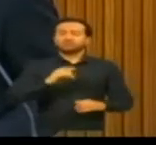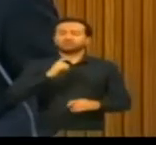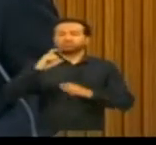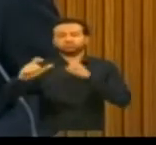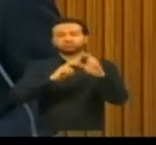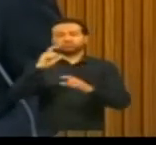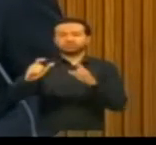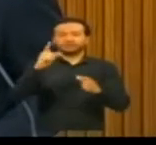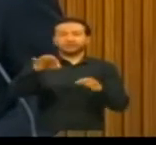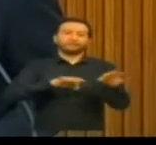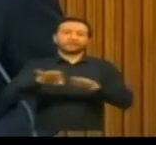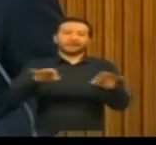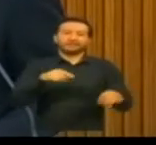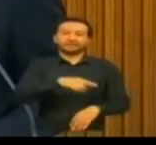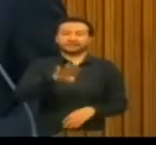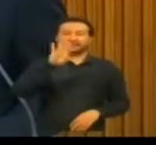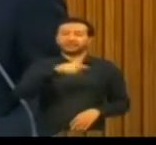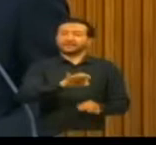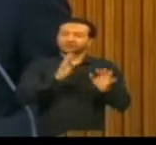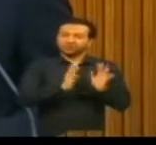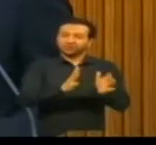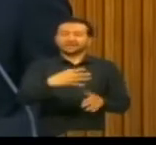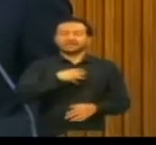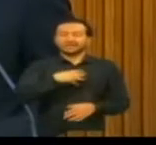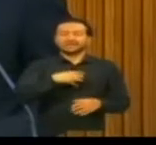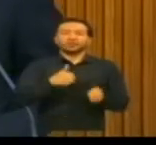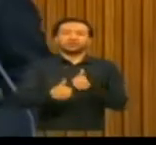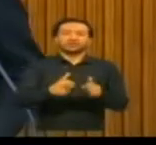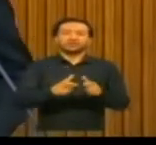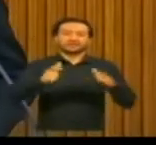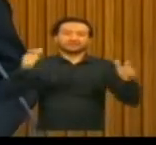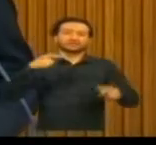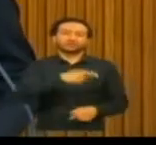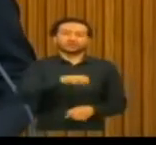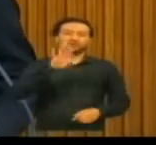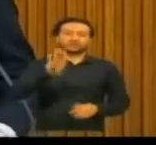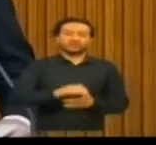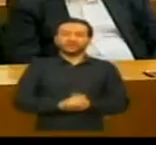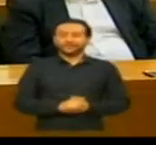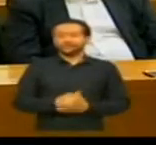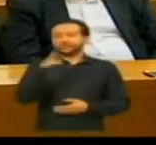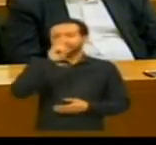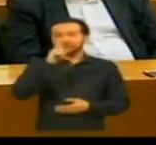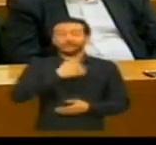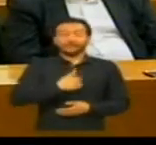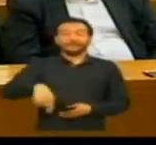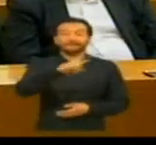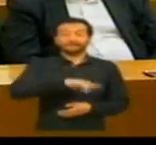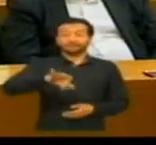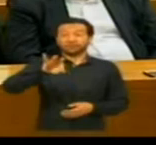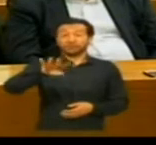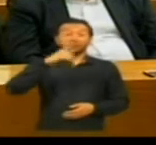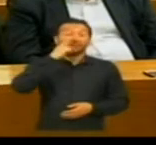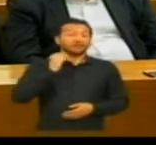getirdikleri bir düzendir demokrasi. Ve sürekli kendisini geliştiren bir kavramdır demokrasi. Dolayısıyla biz